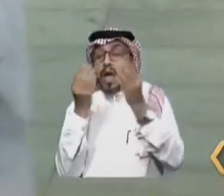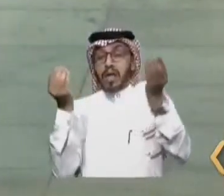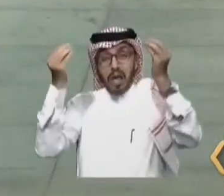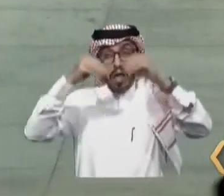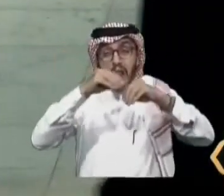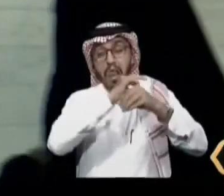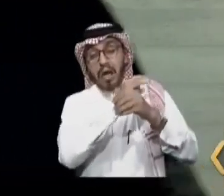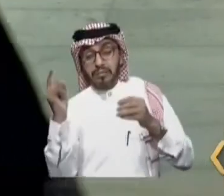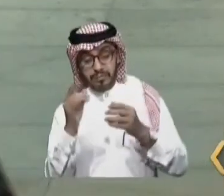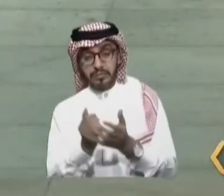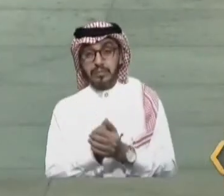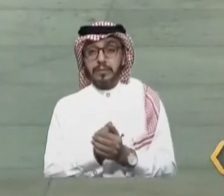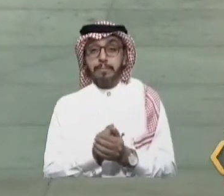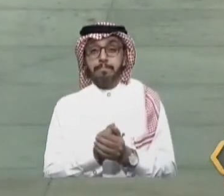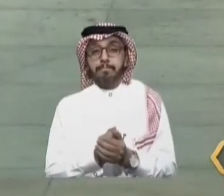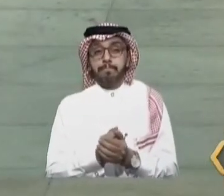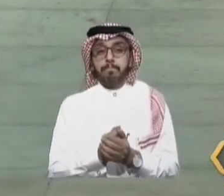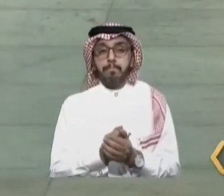تؤثر علينا.